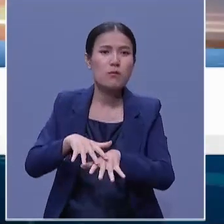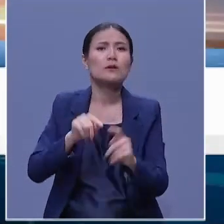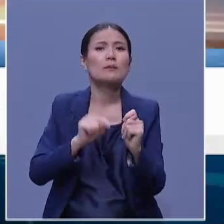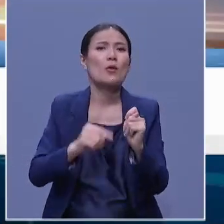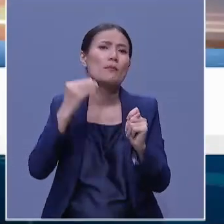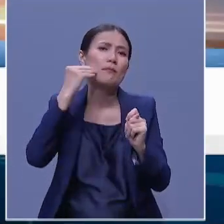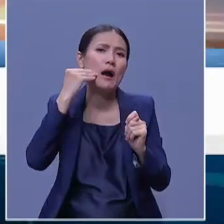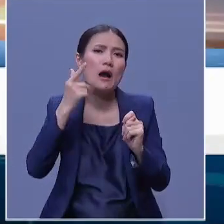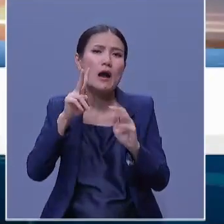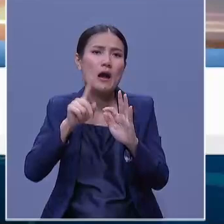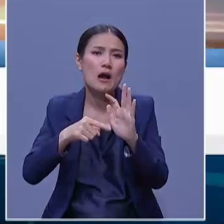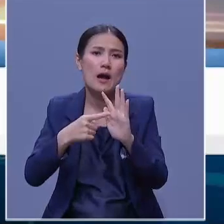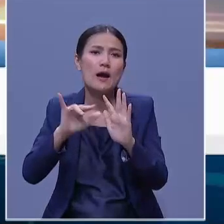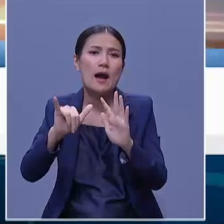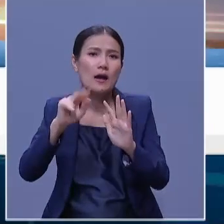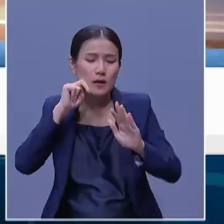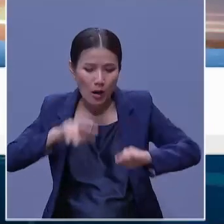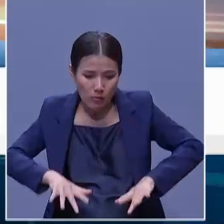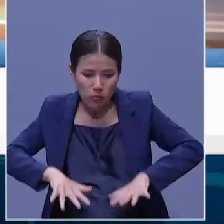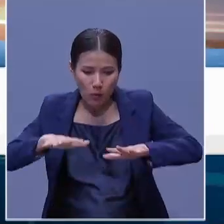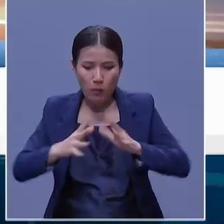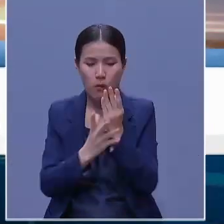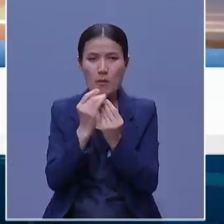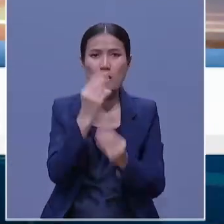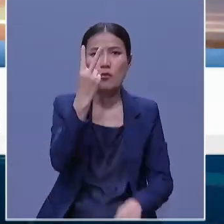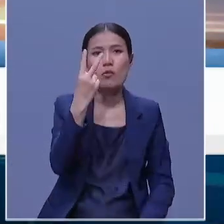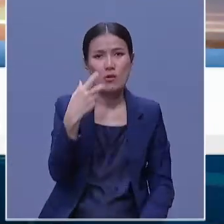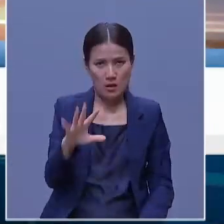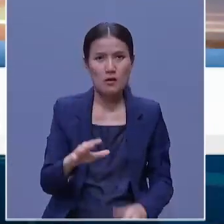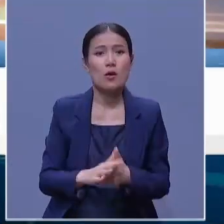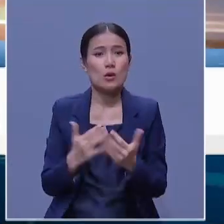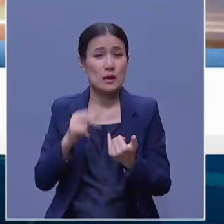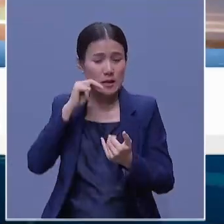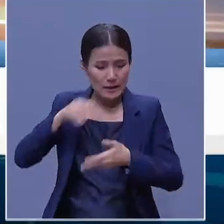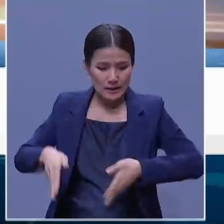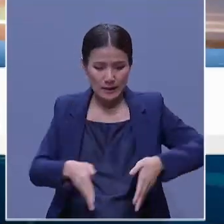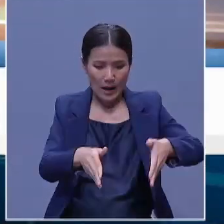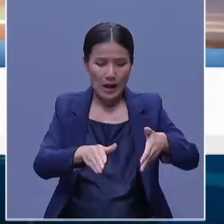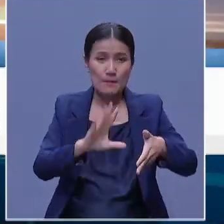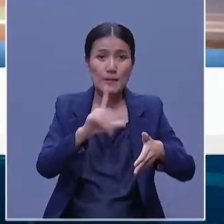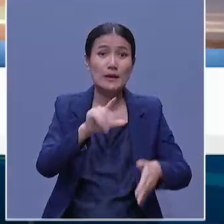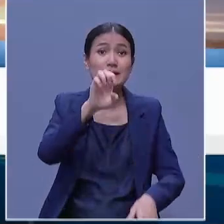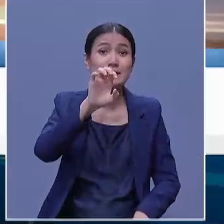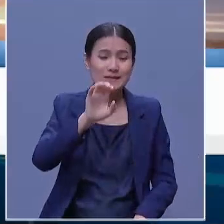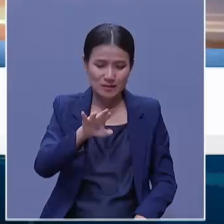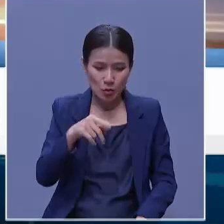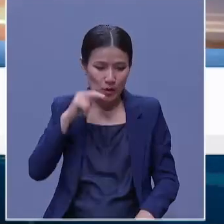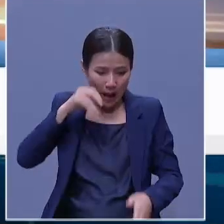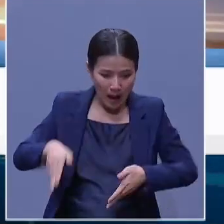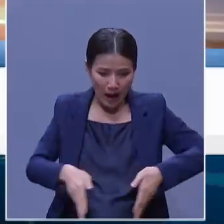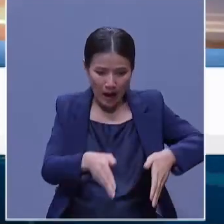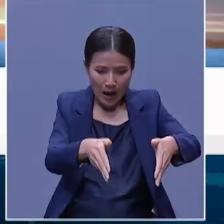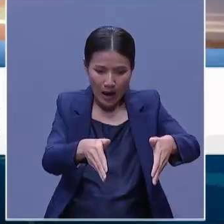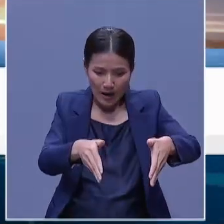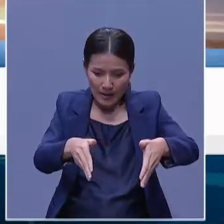ให้น้ำยังคงท่วมสูงต่อเนื่องนานกว่า2สัปดาห์นะคะโดยน้ำจากแม่น้ำชีได้ไหลเซาะถนนริมแม่น้ำจ